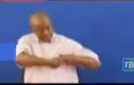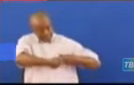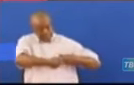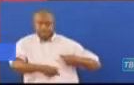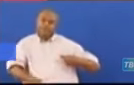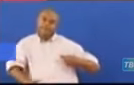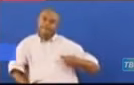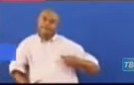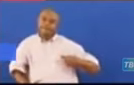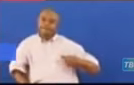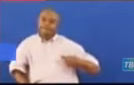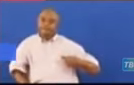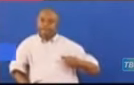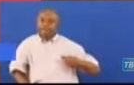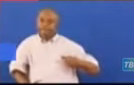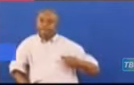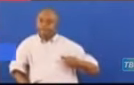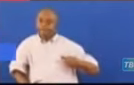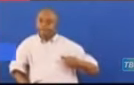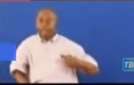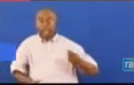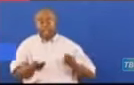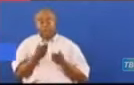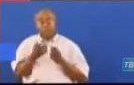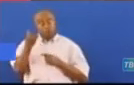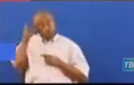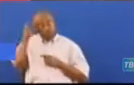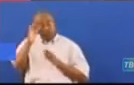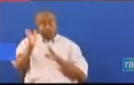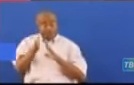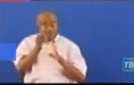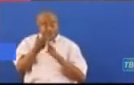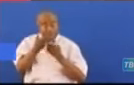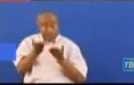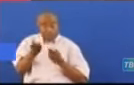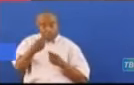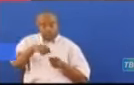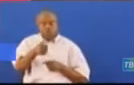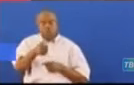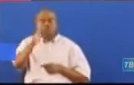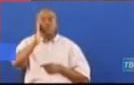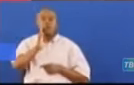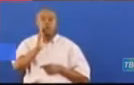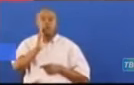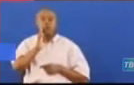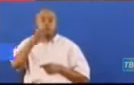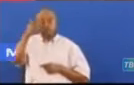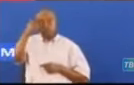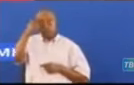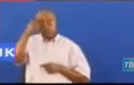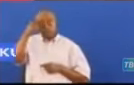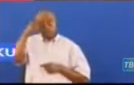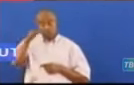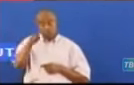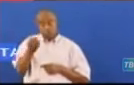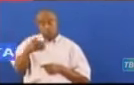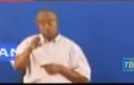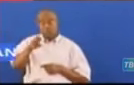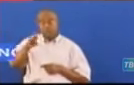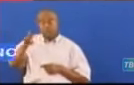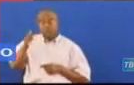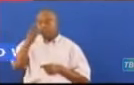tusiposimama kushauriana kwa lengo la kuelekezana, sisi bado vijana, nina imani Jerry atakutafuta mheshimiwa speaker, nina